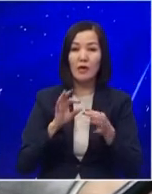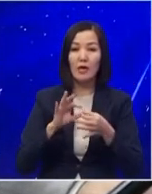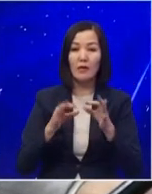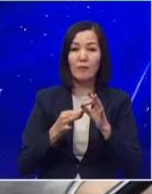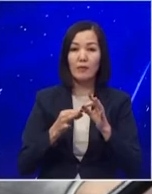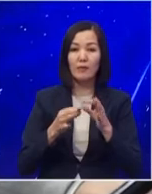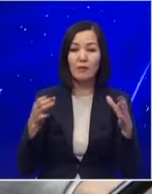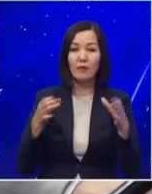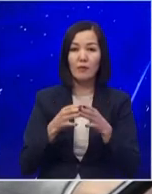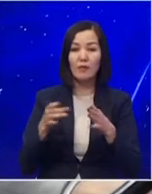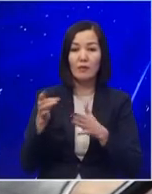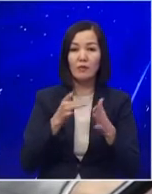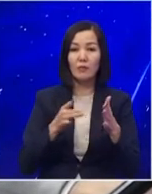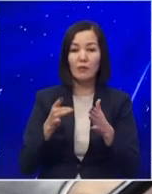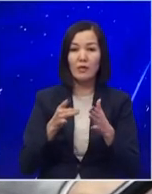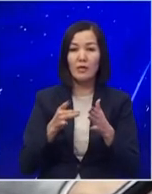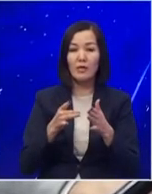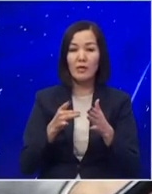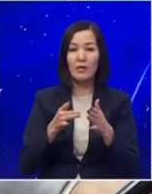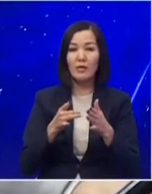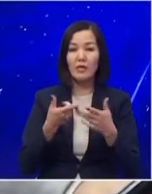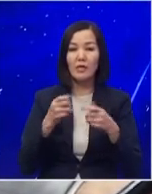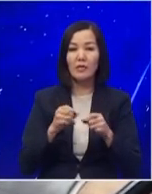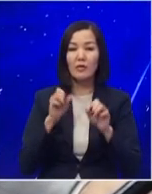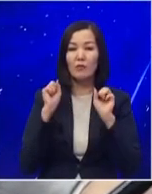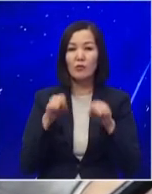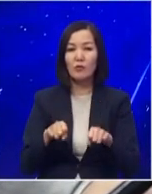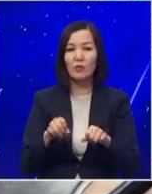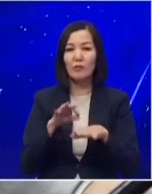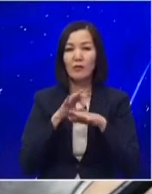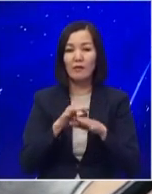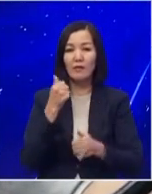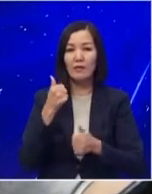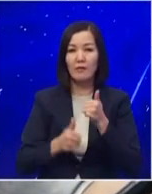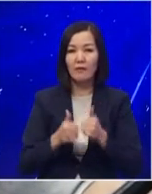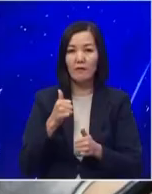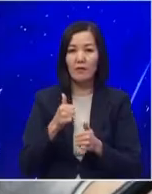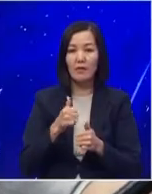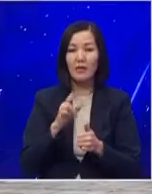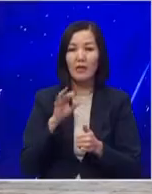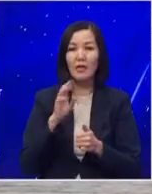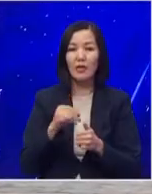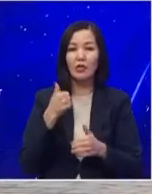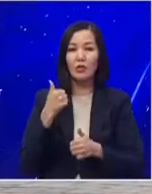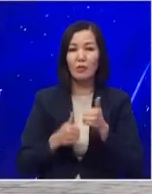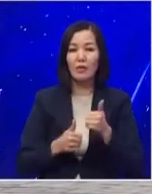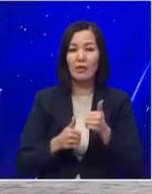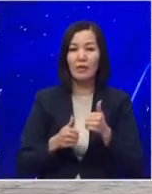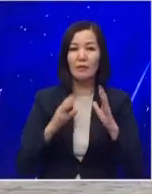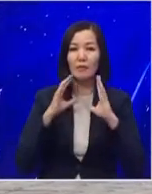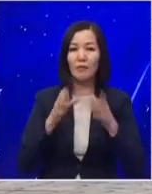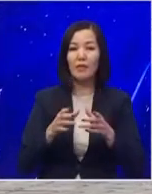республики комитета где можно проводить соревнования как чемпионат мира еще до начала пандемии